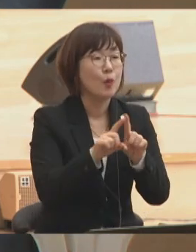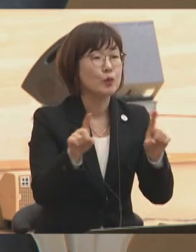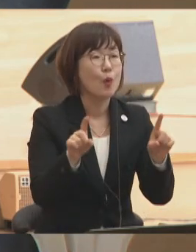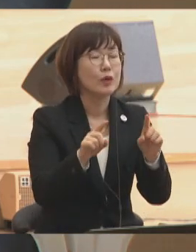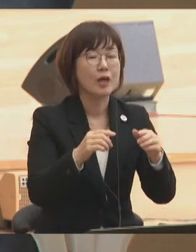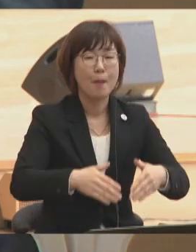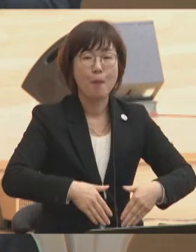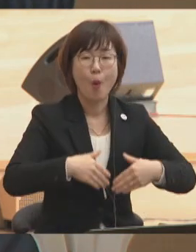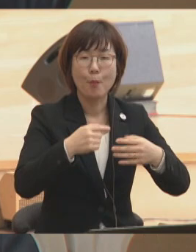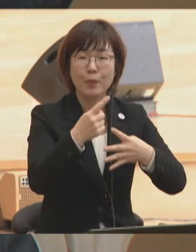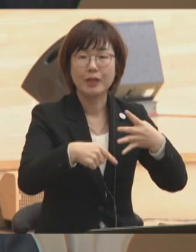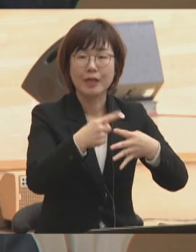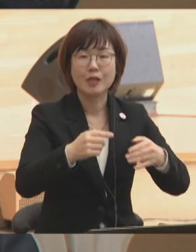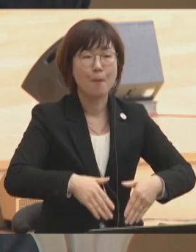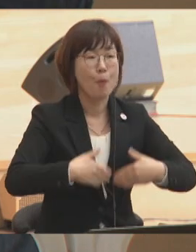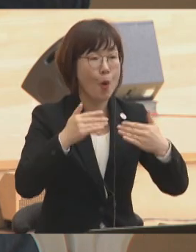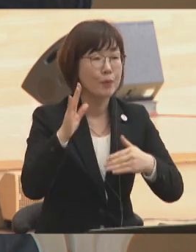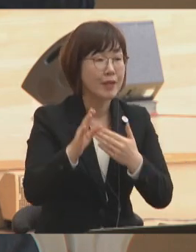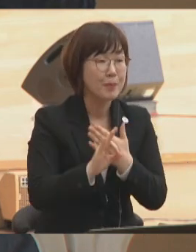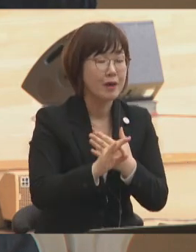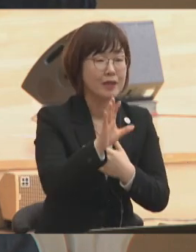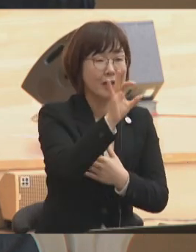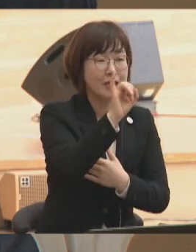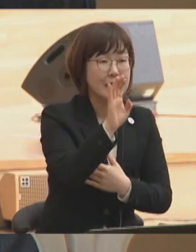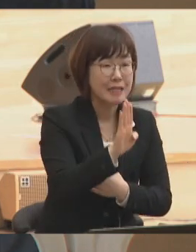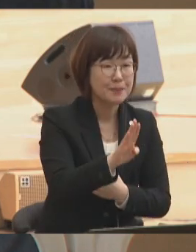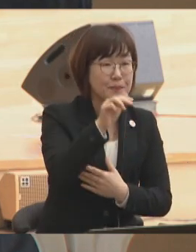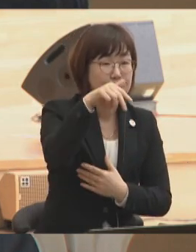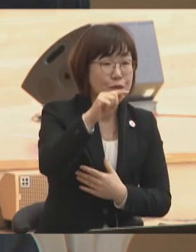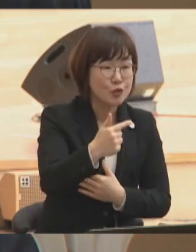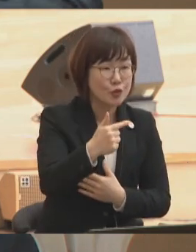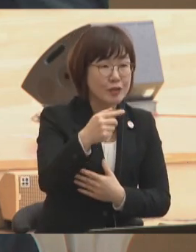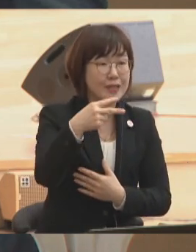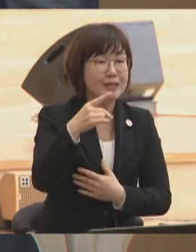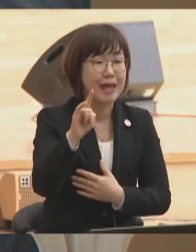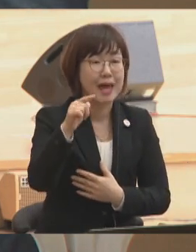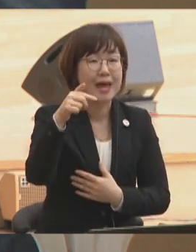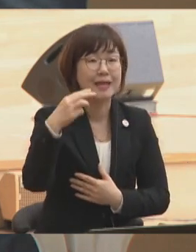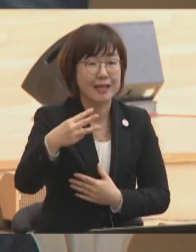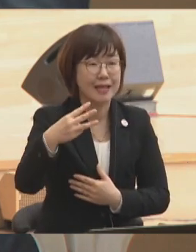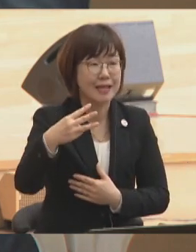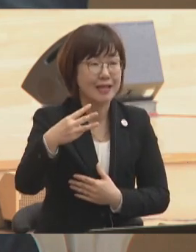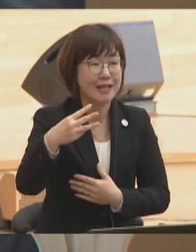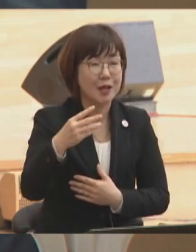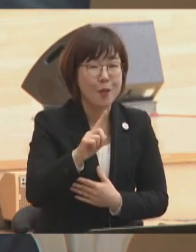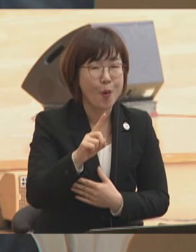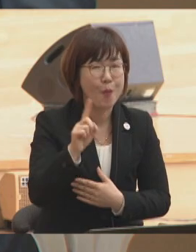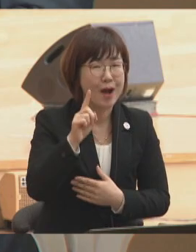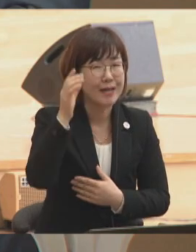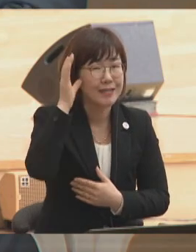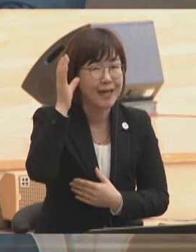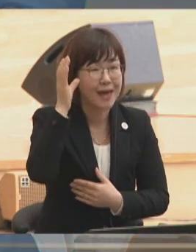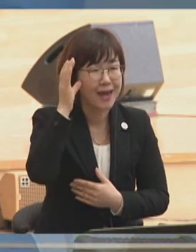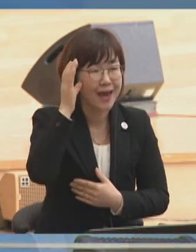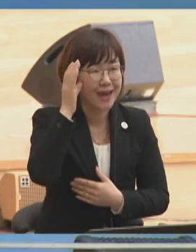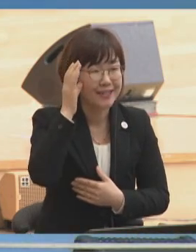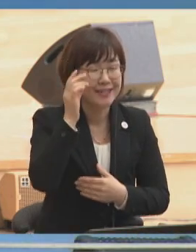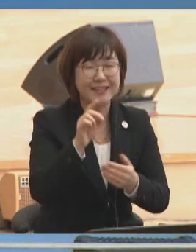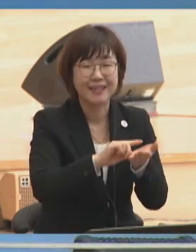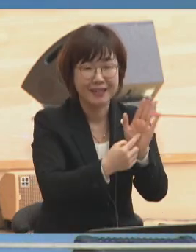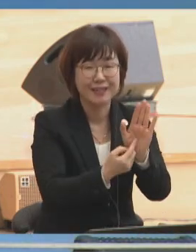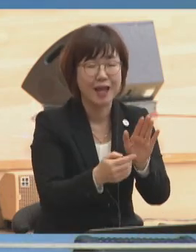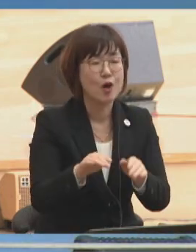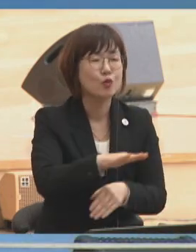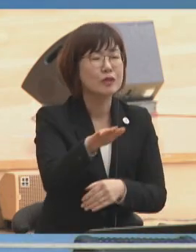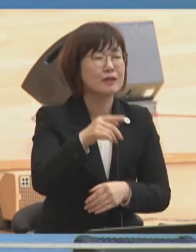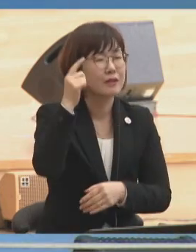우리 조상님들은 입춘되길 그러면서 이렇게 뭔가 기대감을 가지고 그렇게 했지 않습니까? 우리는 영적인